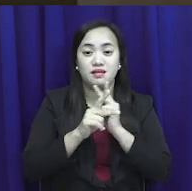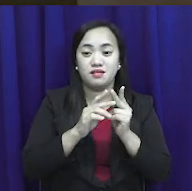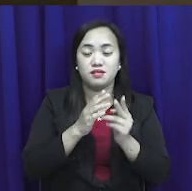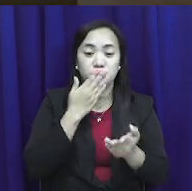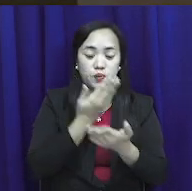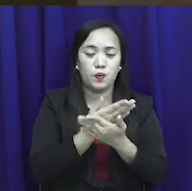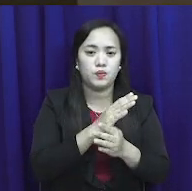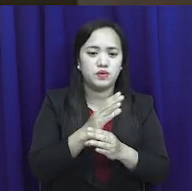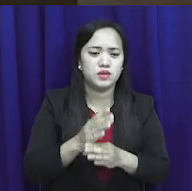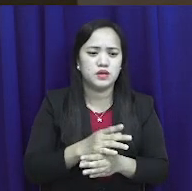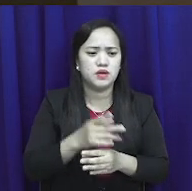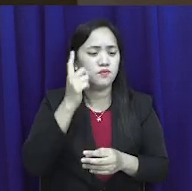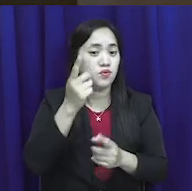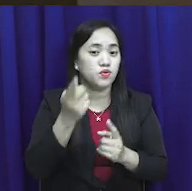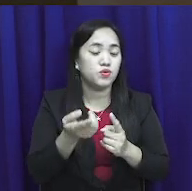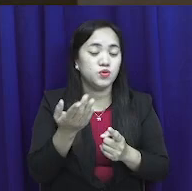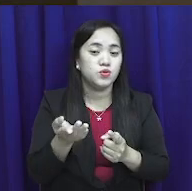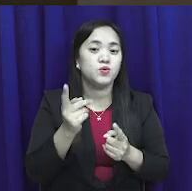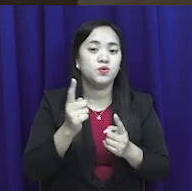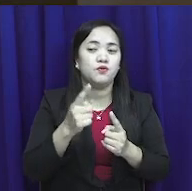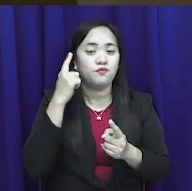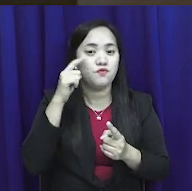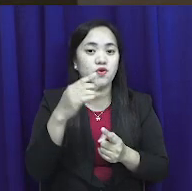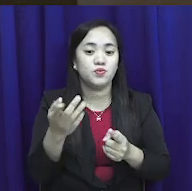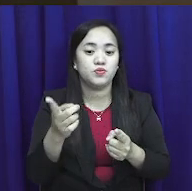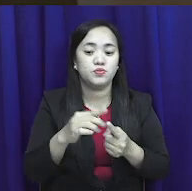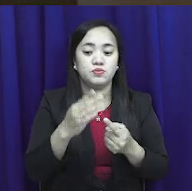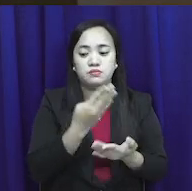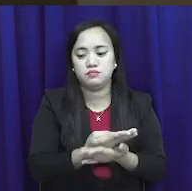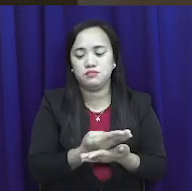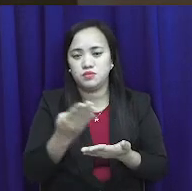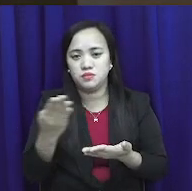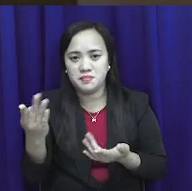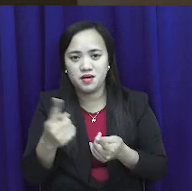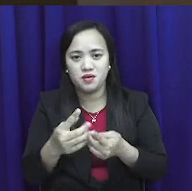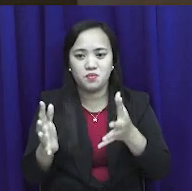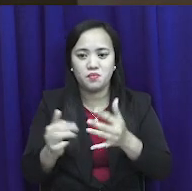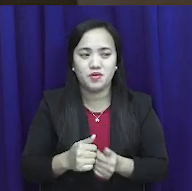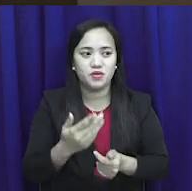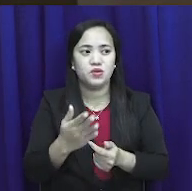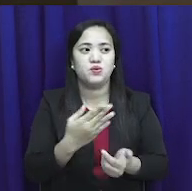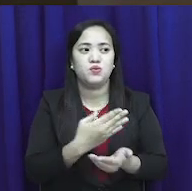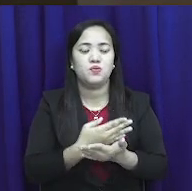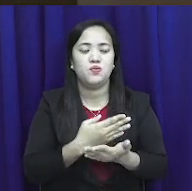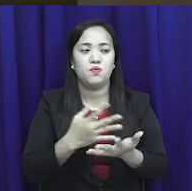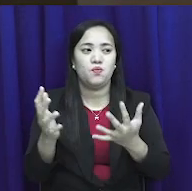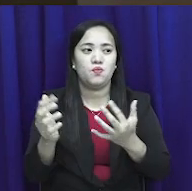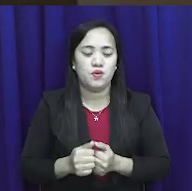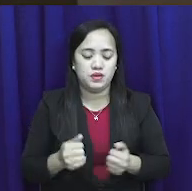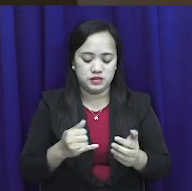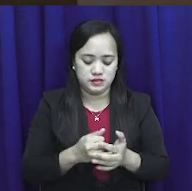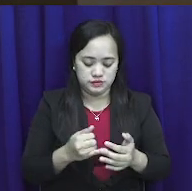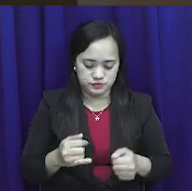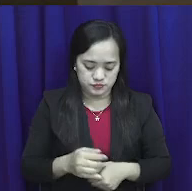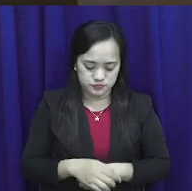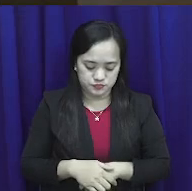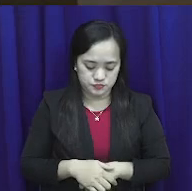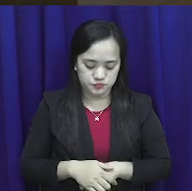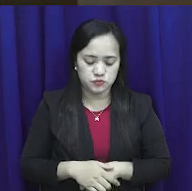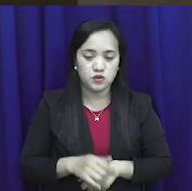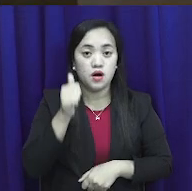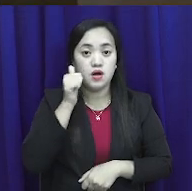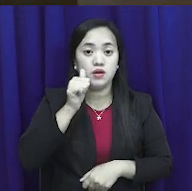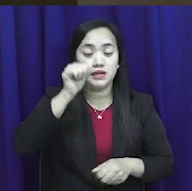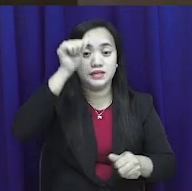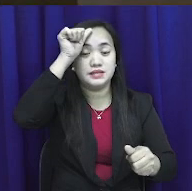yan kasi makikita natin sa social media eh no pinopromote ag pinan Kap Gusto ko yung sinabi ni maki dito eh pinaalala dito ni